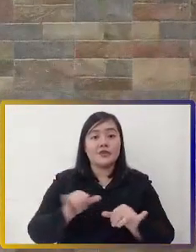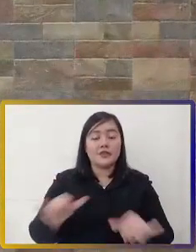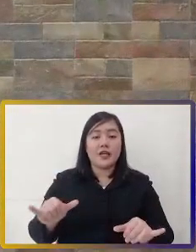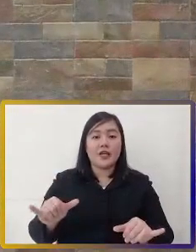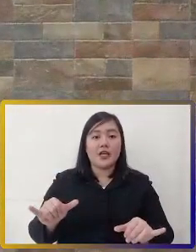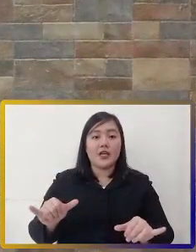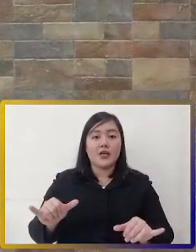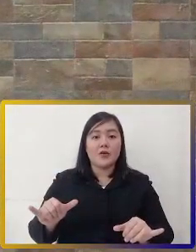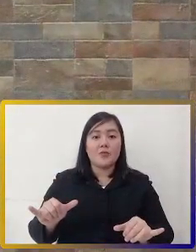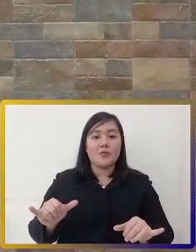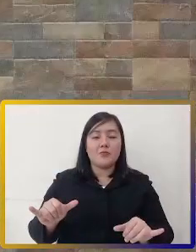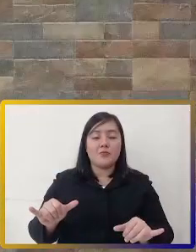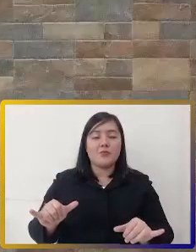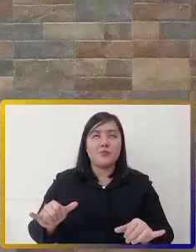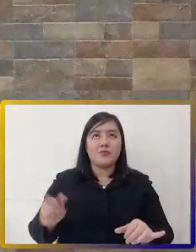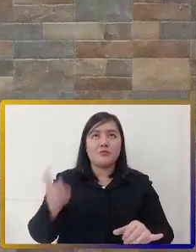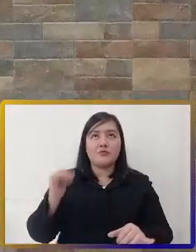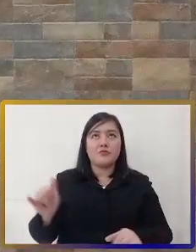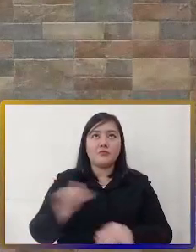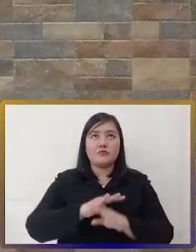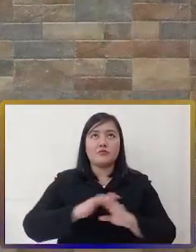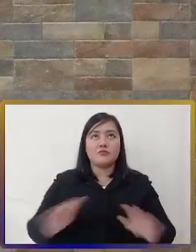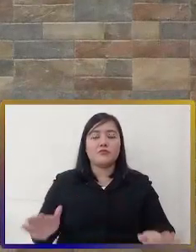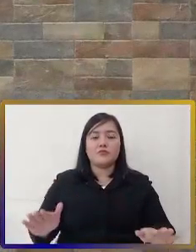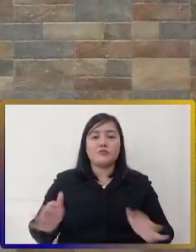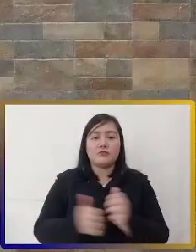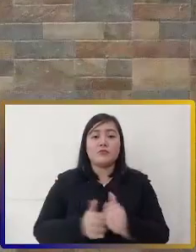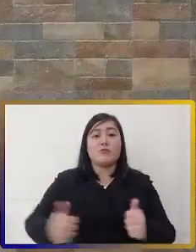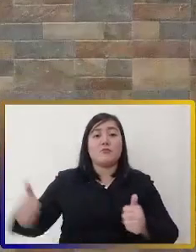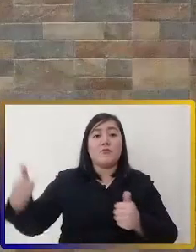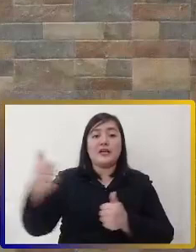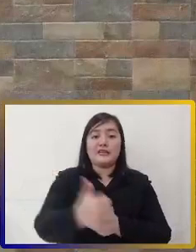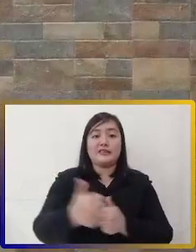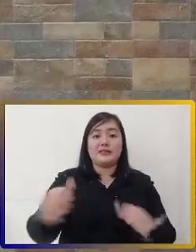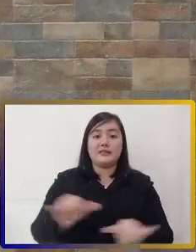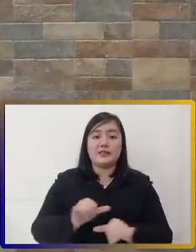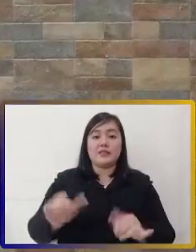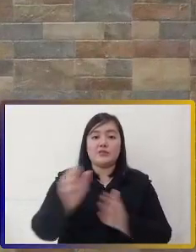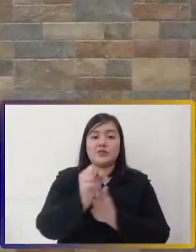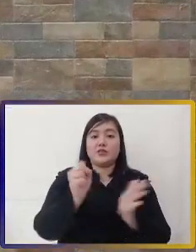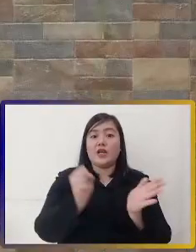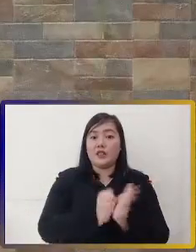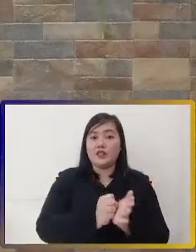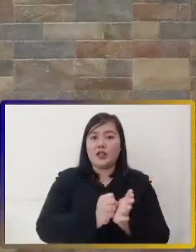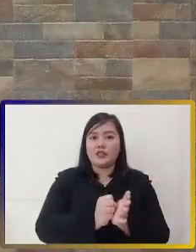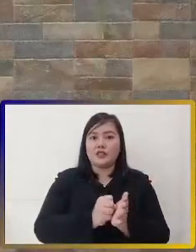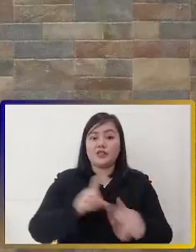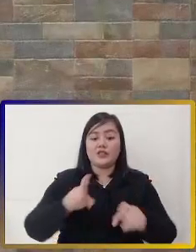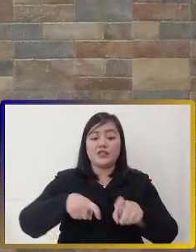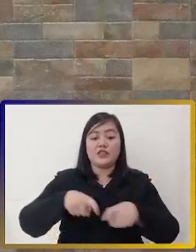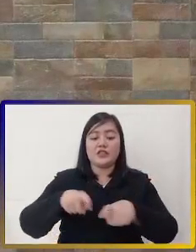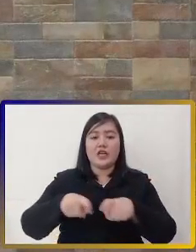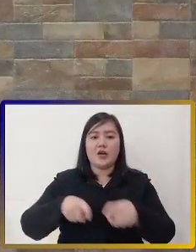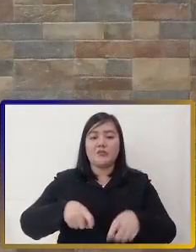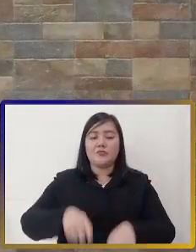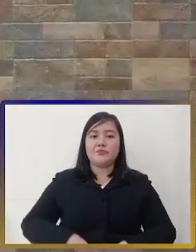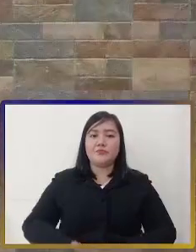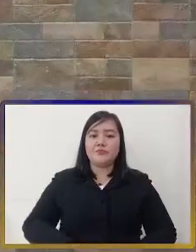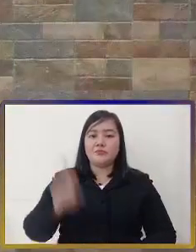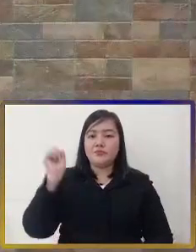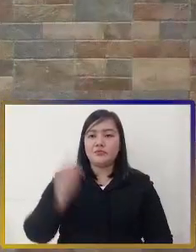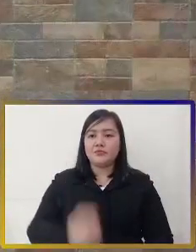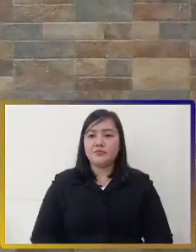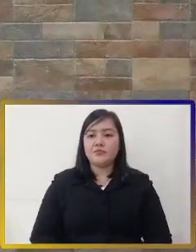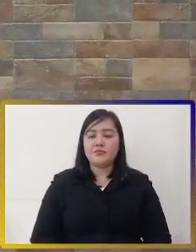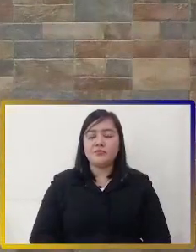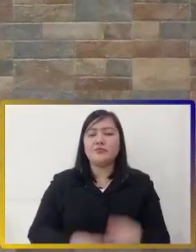Matthew chapter 16, verse number 18. You see? Kaya nga po mga kapatid, pag hindi na natin nakita doon, therefore, kung